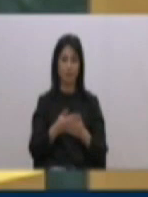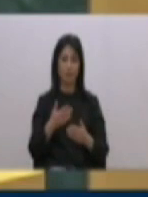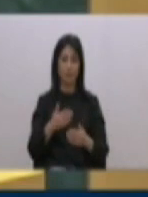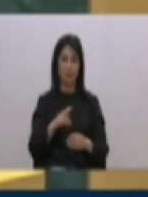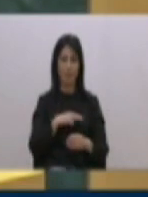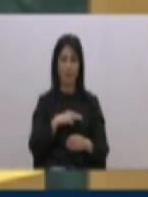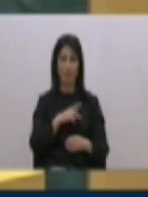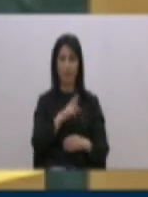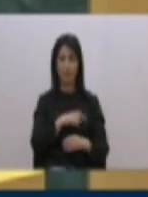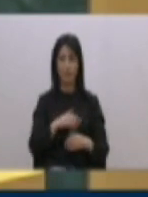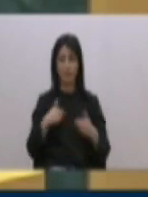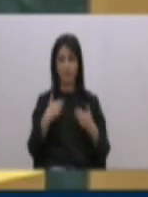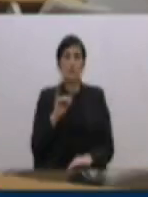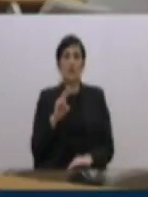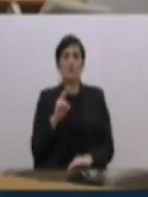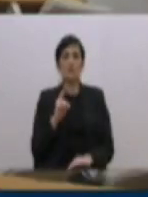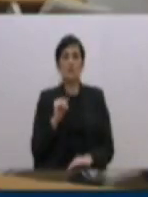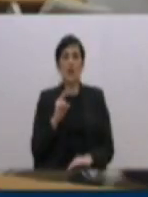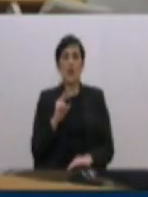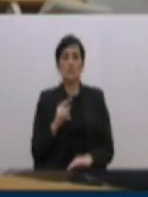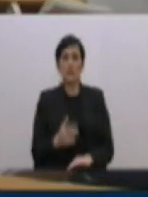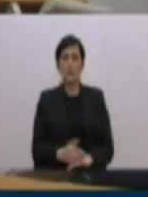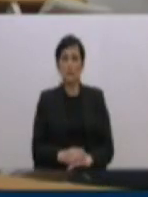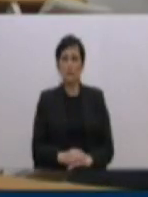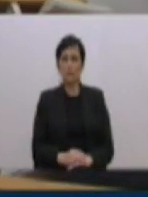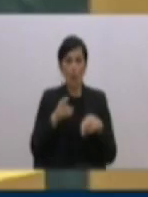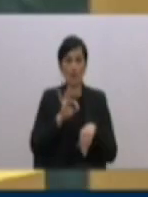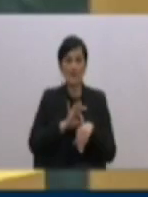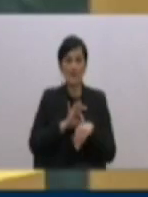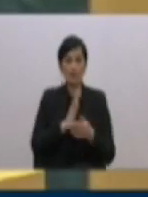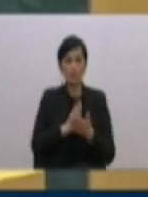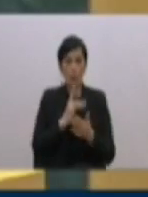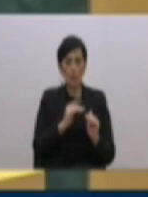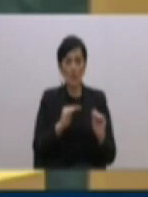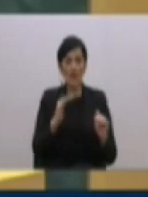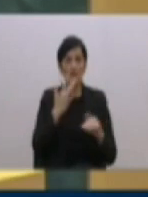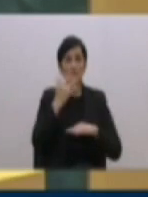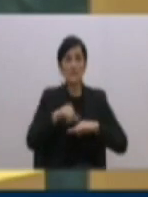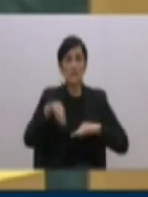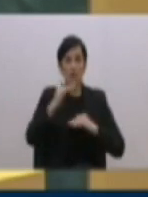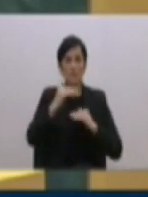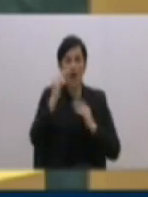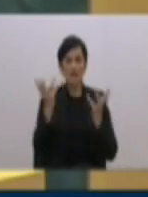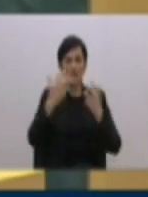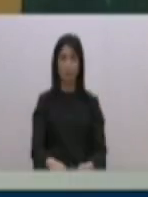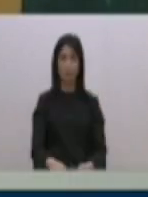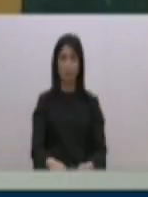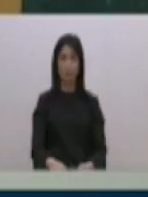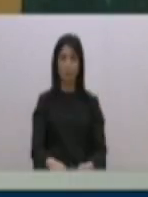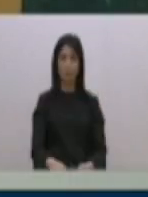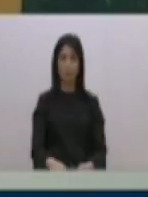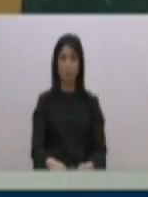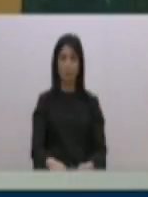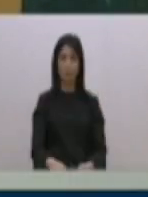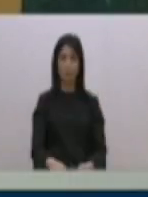sura medicamentebze. Referentul pasis dat se bădeți amlis laboratorii scaxnam. Esnațelia im reforme bisaromitați ministrii de restabsiți